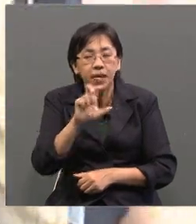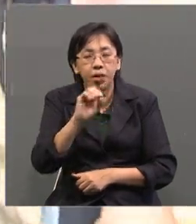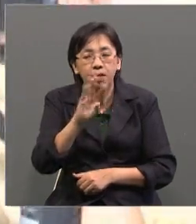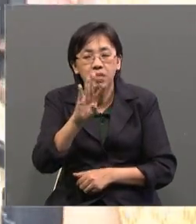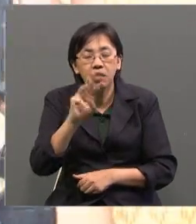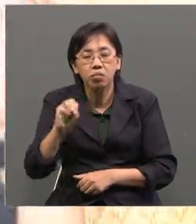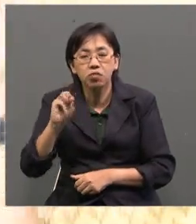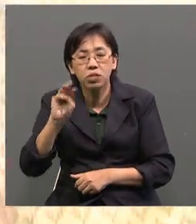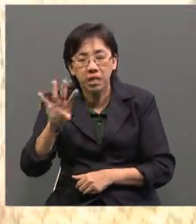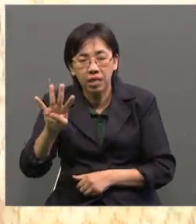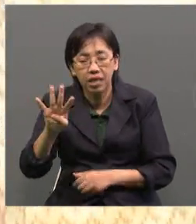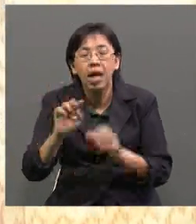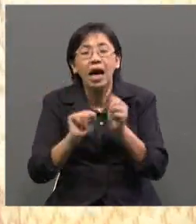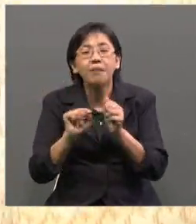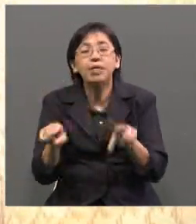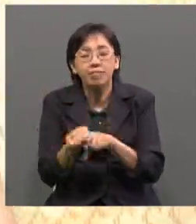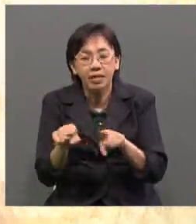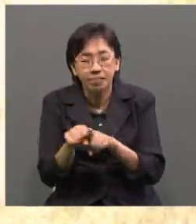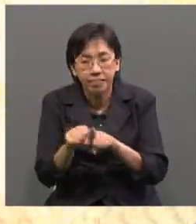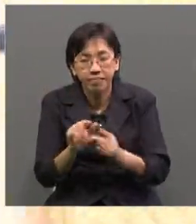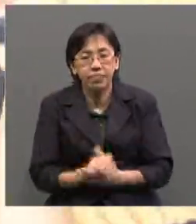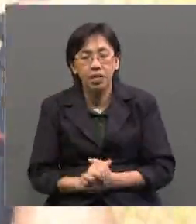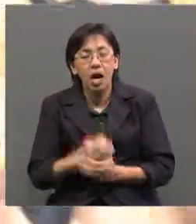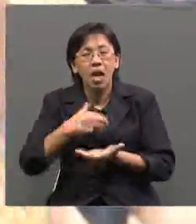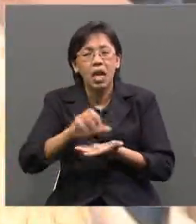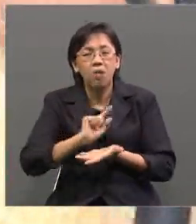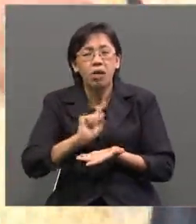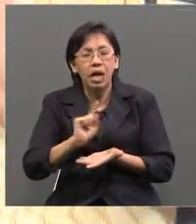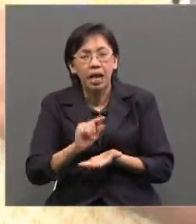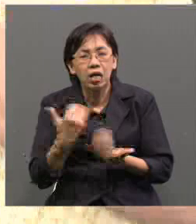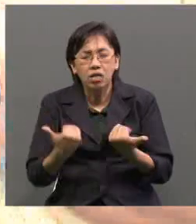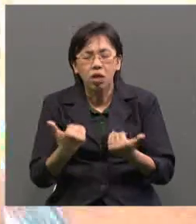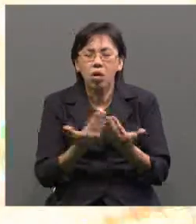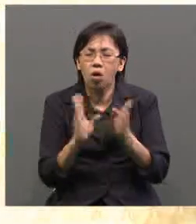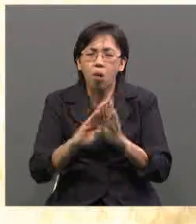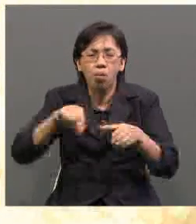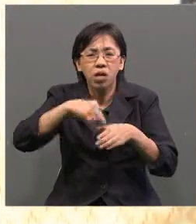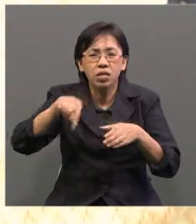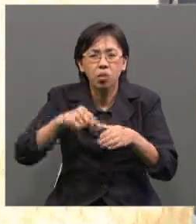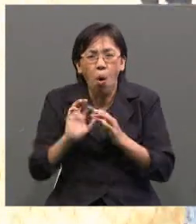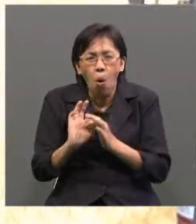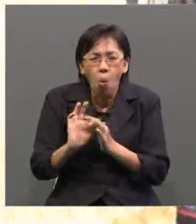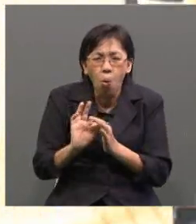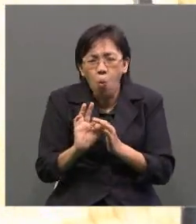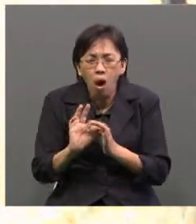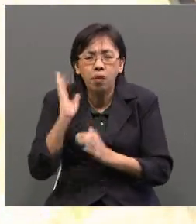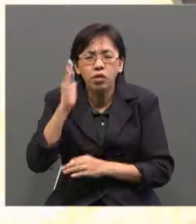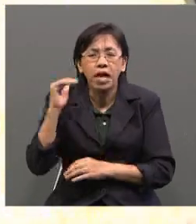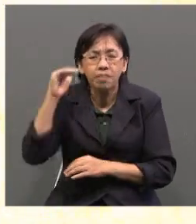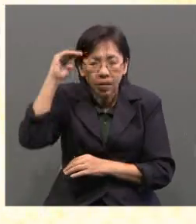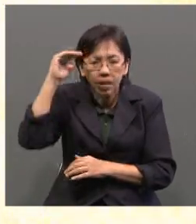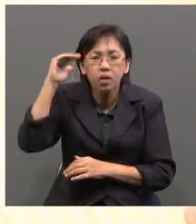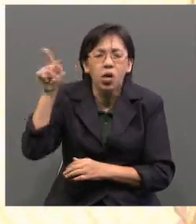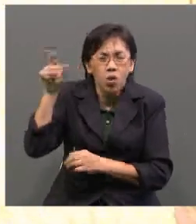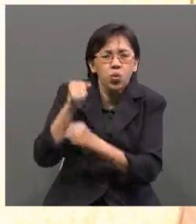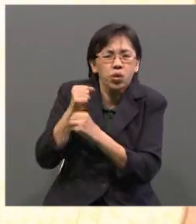354หมู่ที่4ตำบลท่าไม้อำเภอกระทุ่มแบนเหมือนกันเขาก็บอกว่าตอนนี้เนี่ยทุกคนที่บ้านเป็นห่วงพี่ชายก็คือคุณสุรสิ